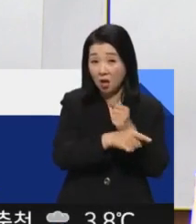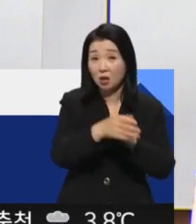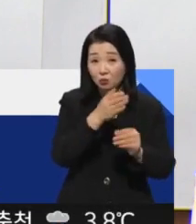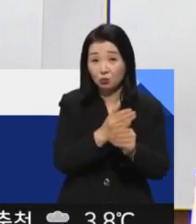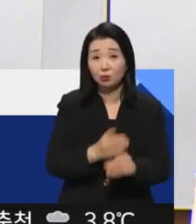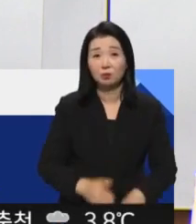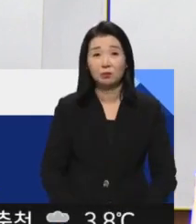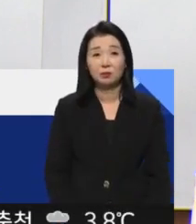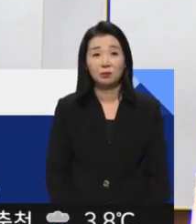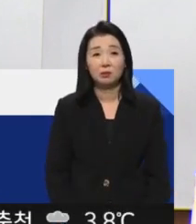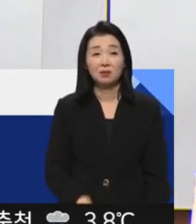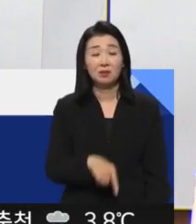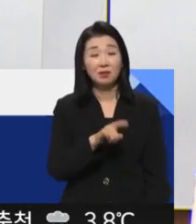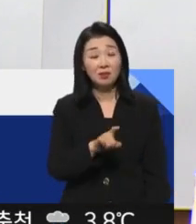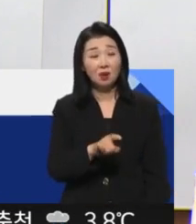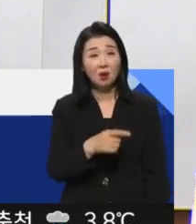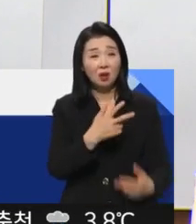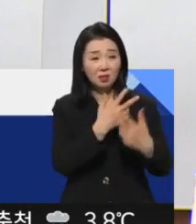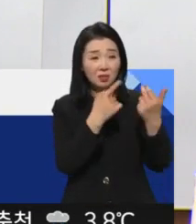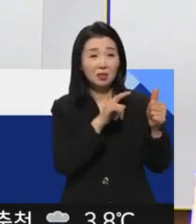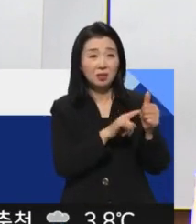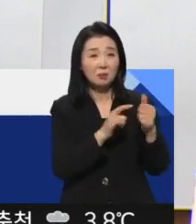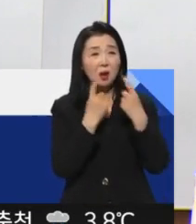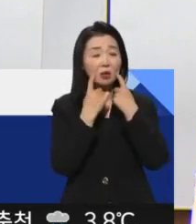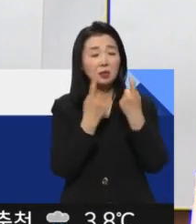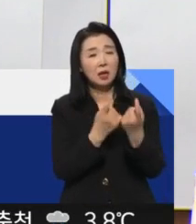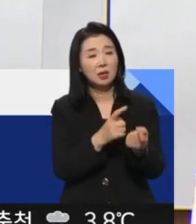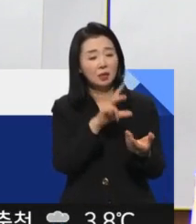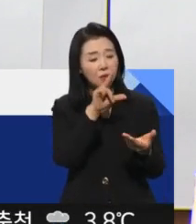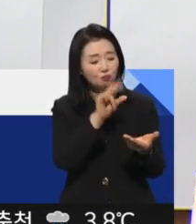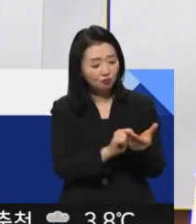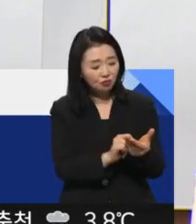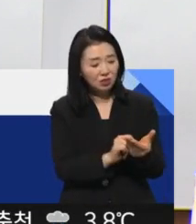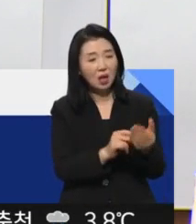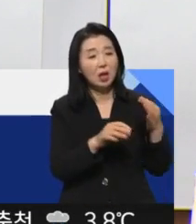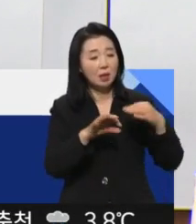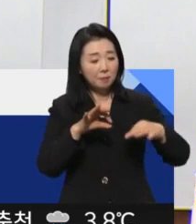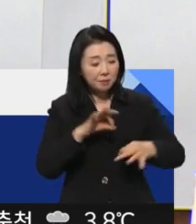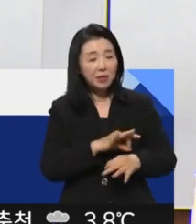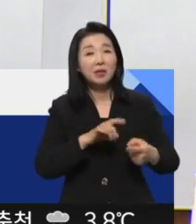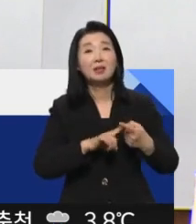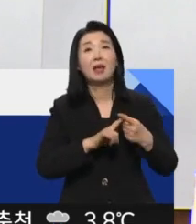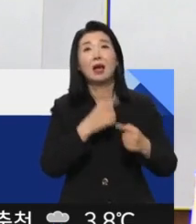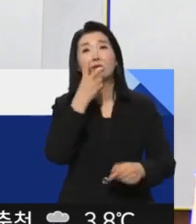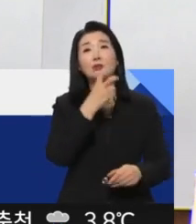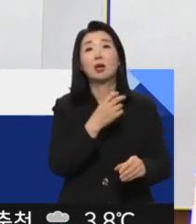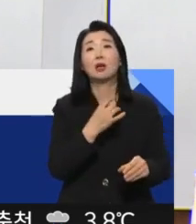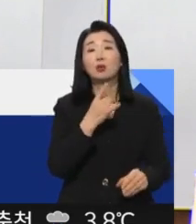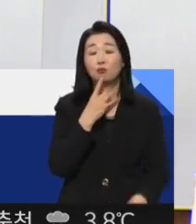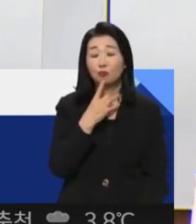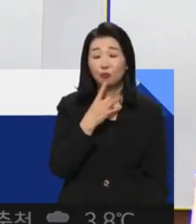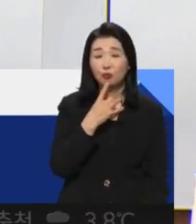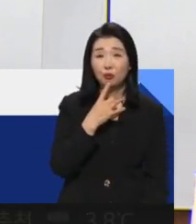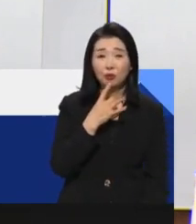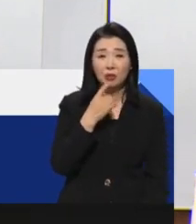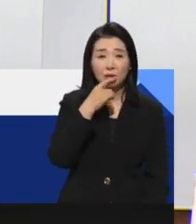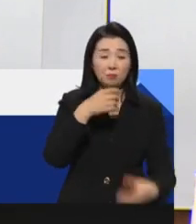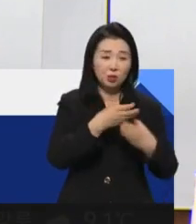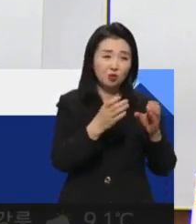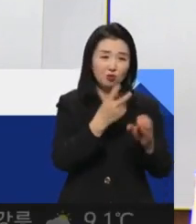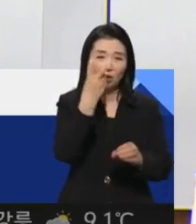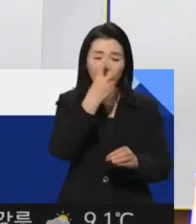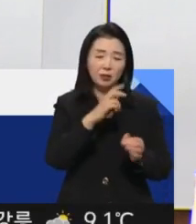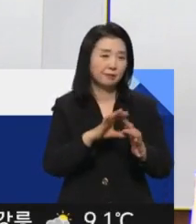것이고 이것은 모두 이재명 개인의 비리에 대한 수사일 뿐이지 야당인 민주당 수사와는